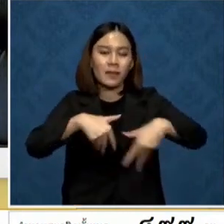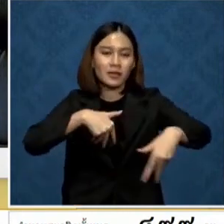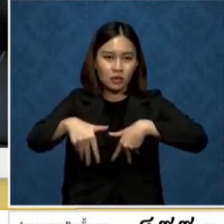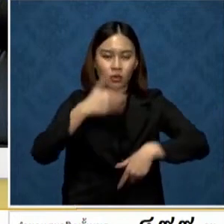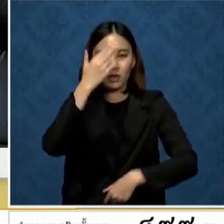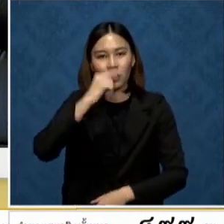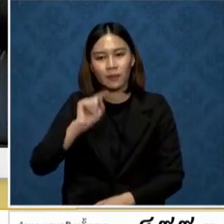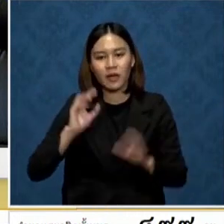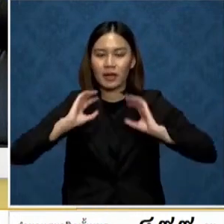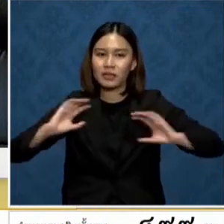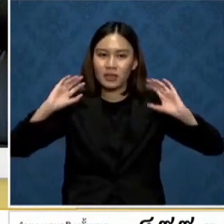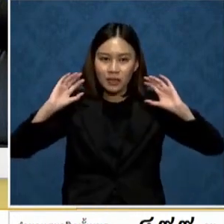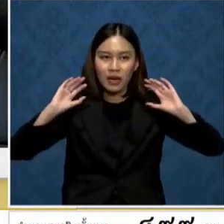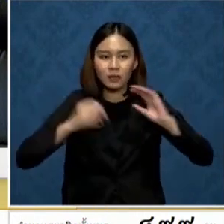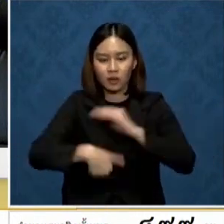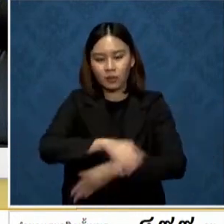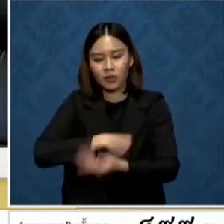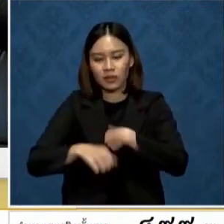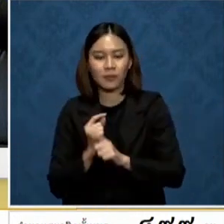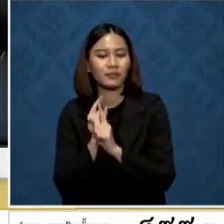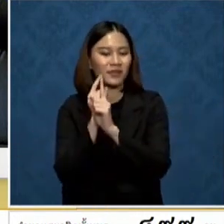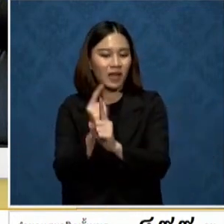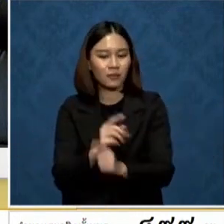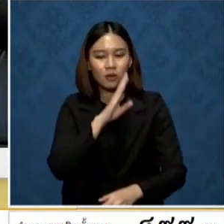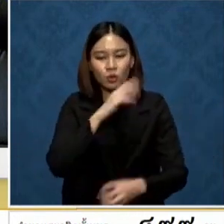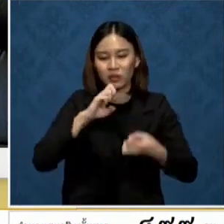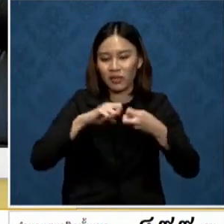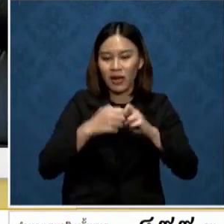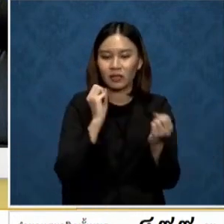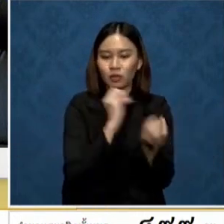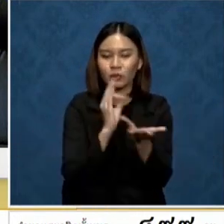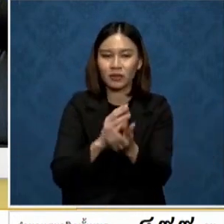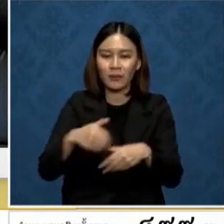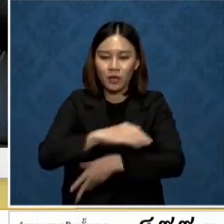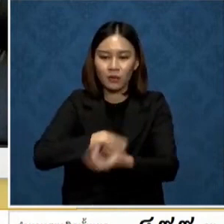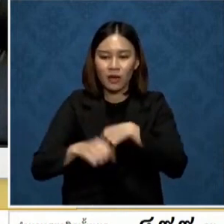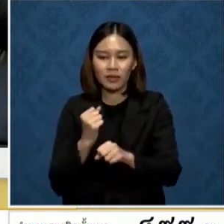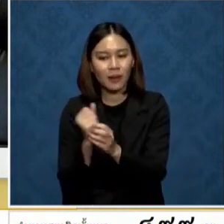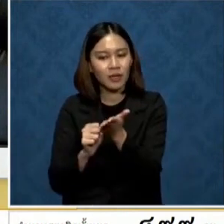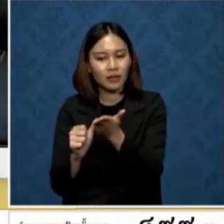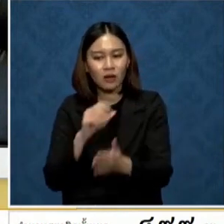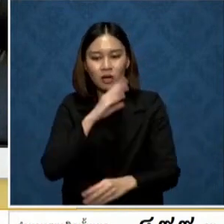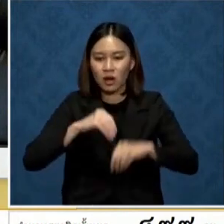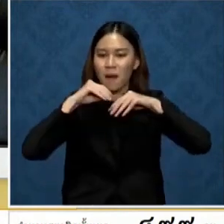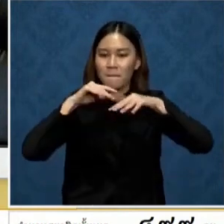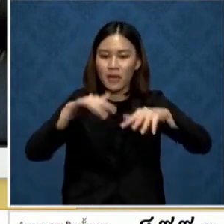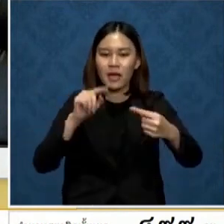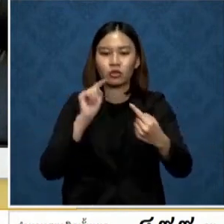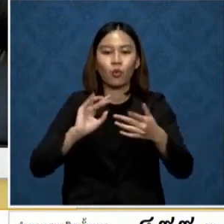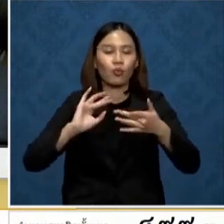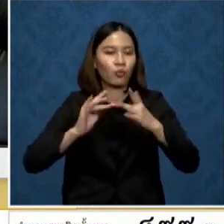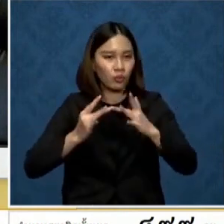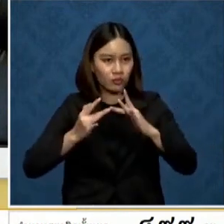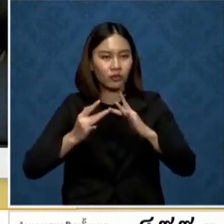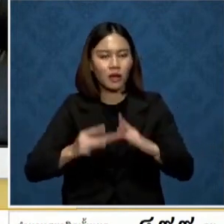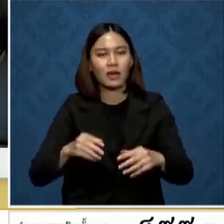ชนเพื่อให้ราชการเนี่ยปฏิบัติตามความเดือดร้อนของพี่น้องประชาชนนั้นๆการให้เผยแพร่ในสื่ออิเล็กทรอนิกส์และการ